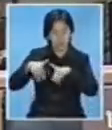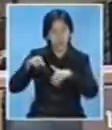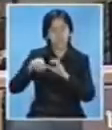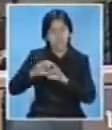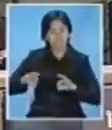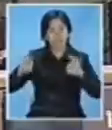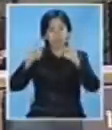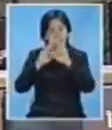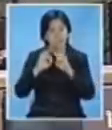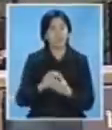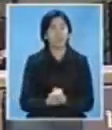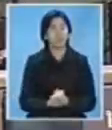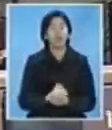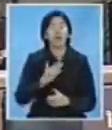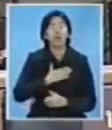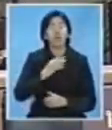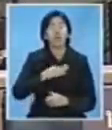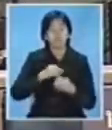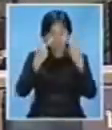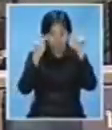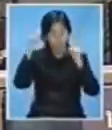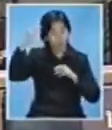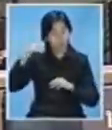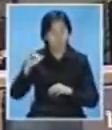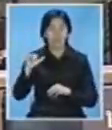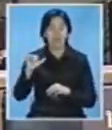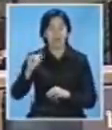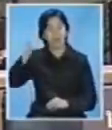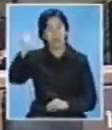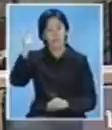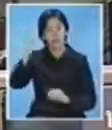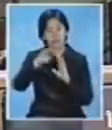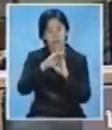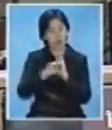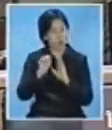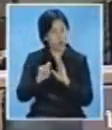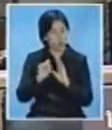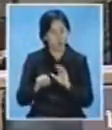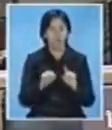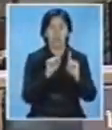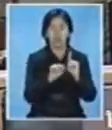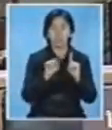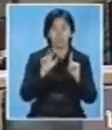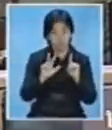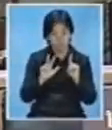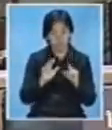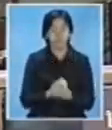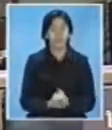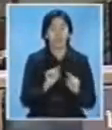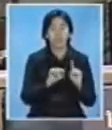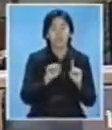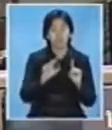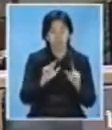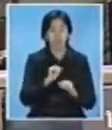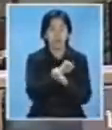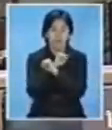ะดิฉันเห็นด้วยที่ท่านนายกยิ่งลักษณ์ได้ประกาศในนโยบายเร่งด่วนข้อ 1.3ในเรื่องของการป้องกัน